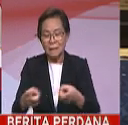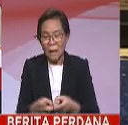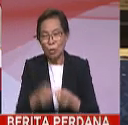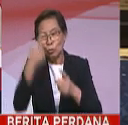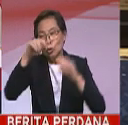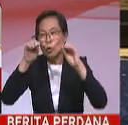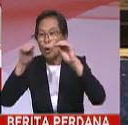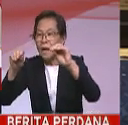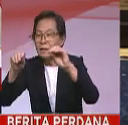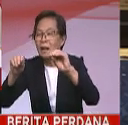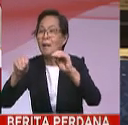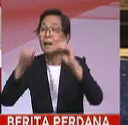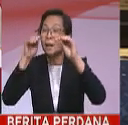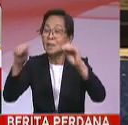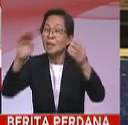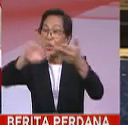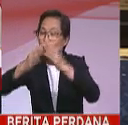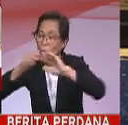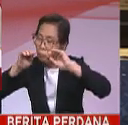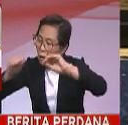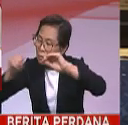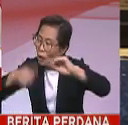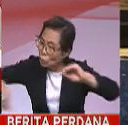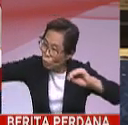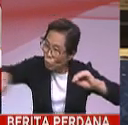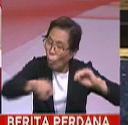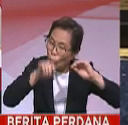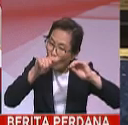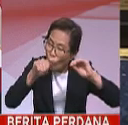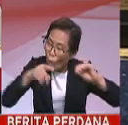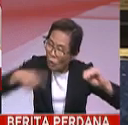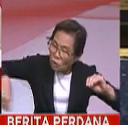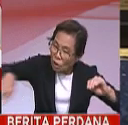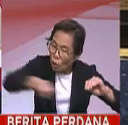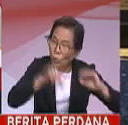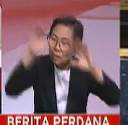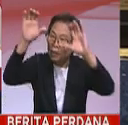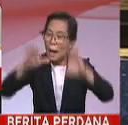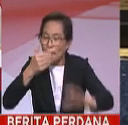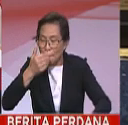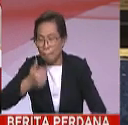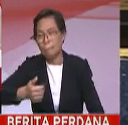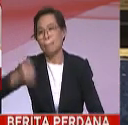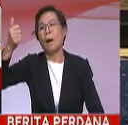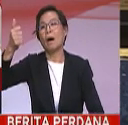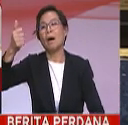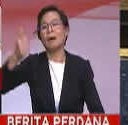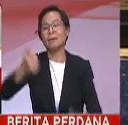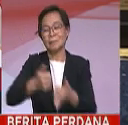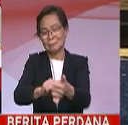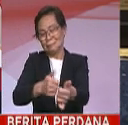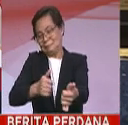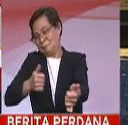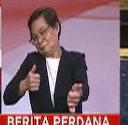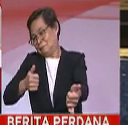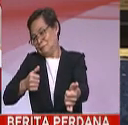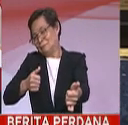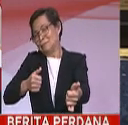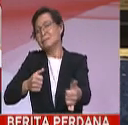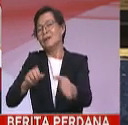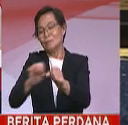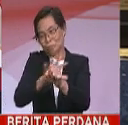mendidik warga komuniti anda supaya mereka juga tahu bagaimana cara terbaik untuk mencegah